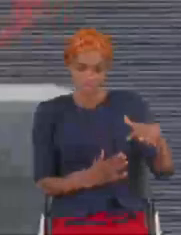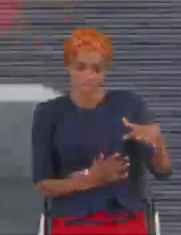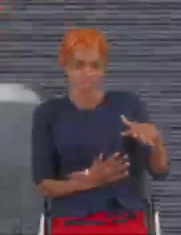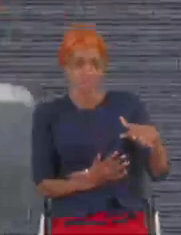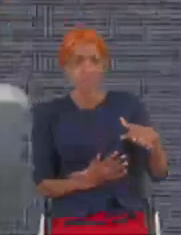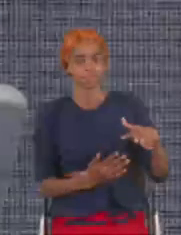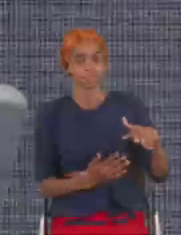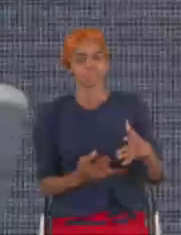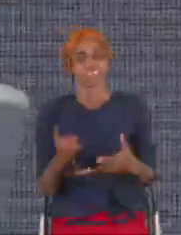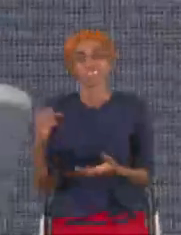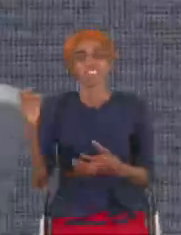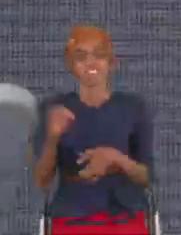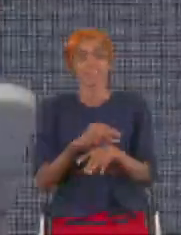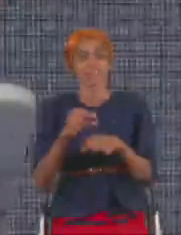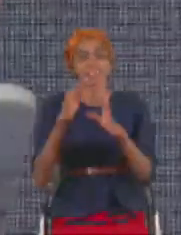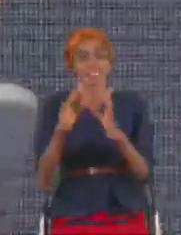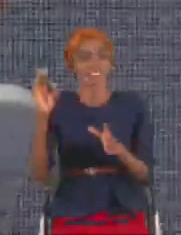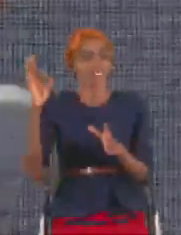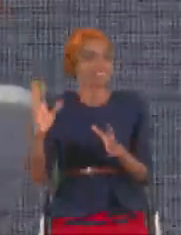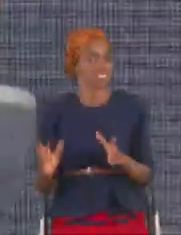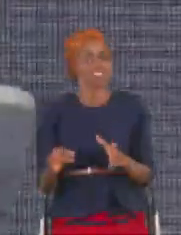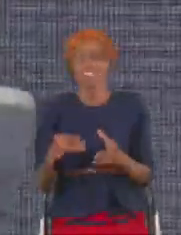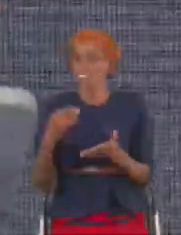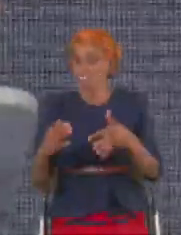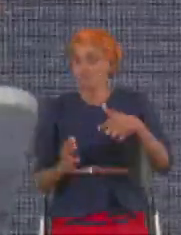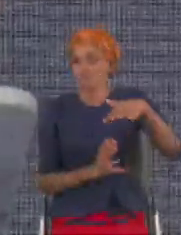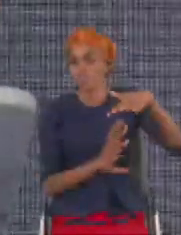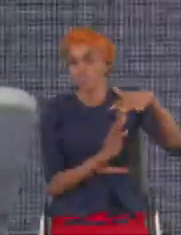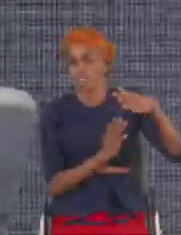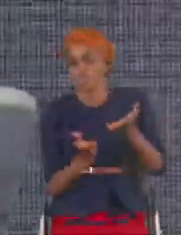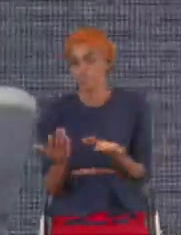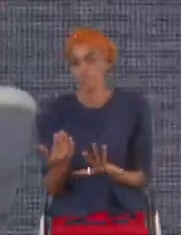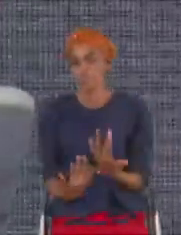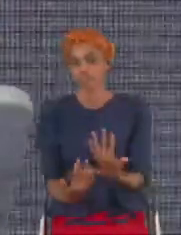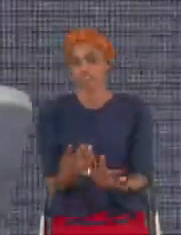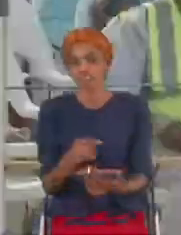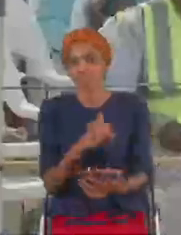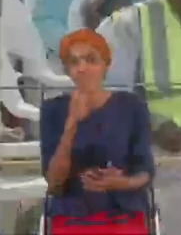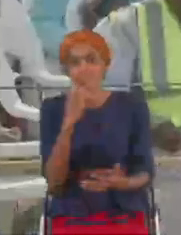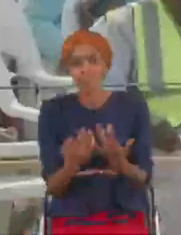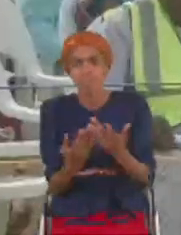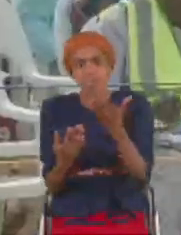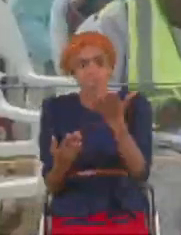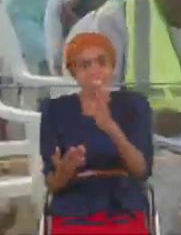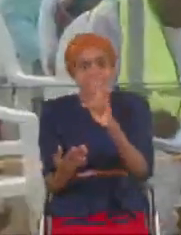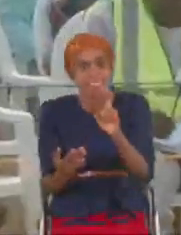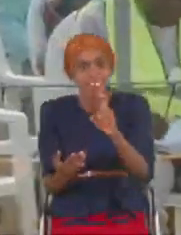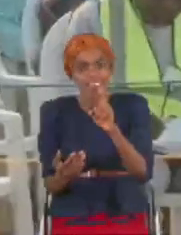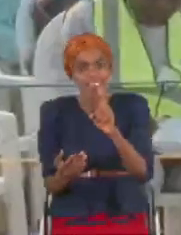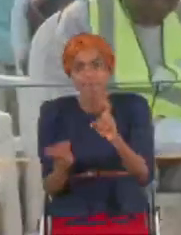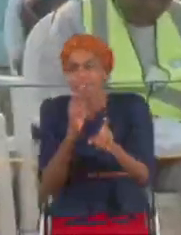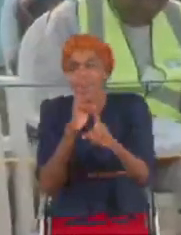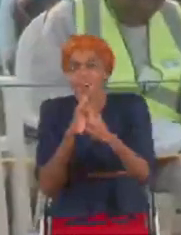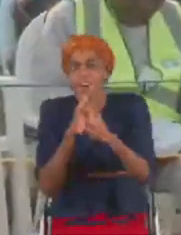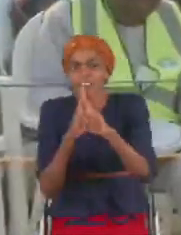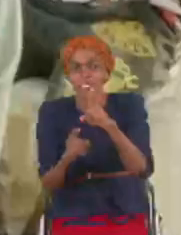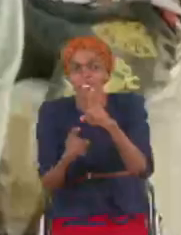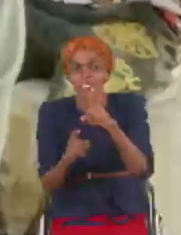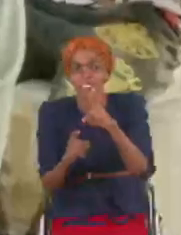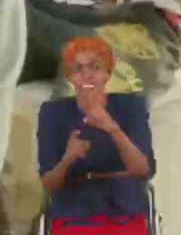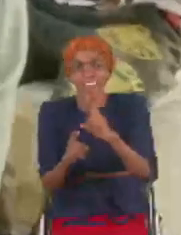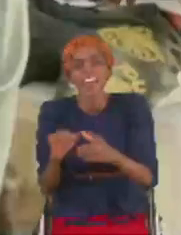feu s'est servi de ses ministres c'est ce serviteur ses ministres flamme de fresques et des flammes de feu ici où es tu